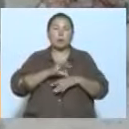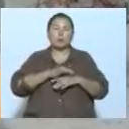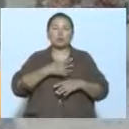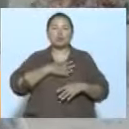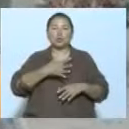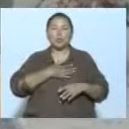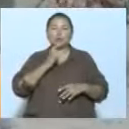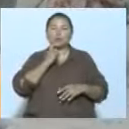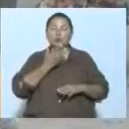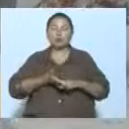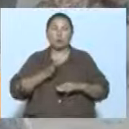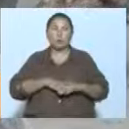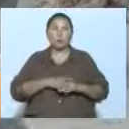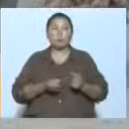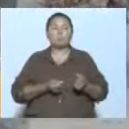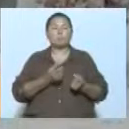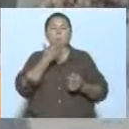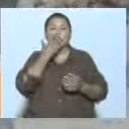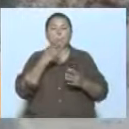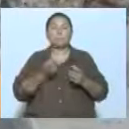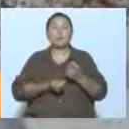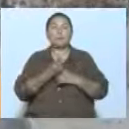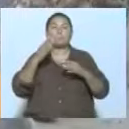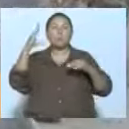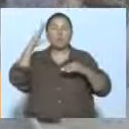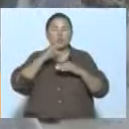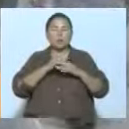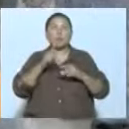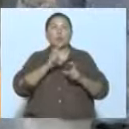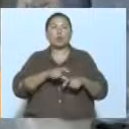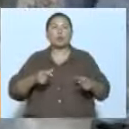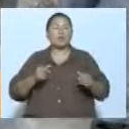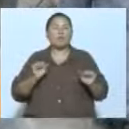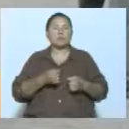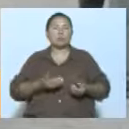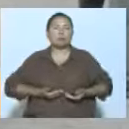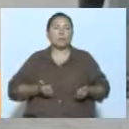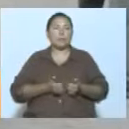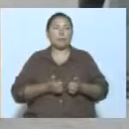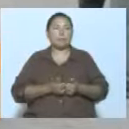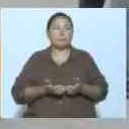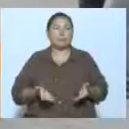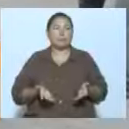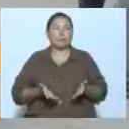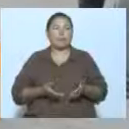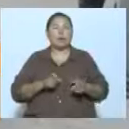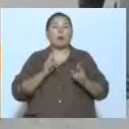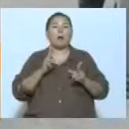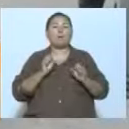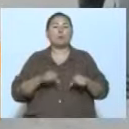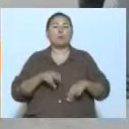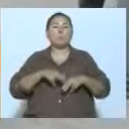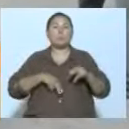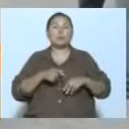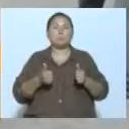тяжело. Часто неприятный запах появляется по вечерам. Невозможно жить рядом. Полигон, да? Как можно было